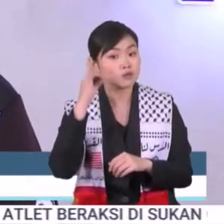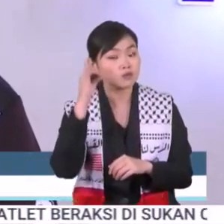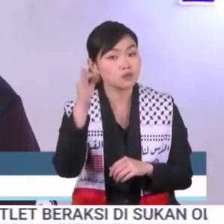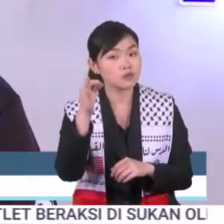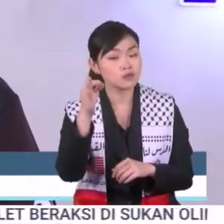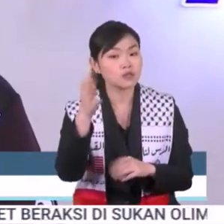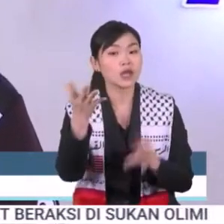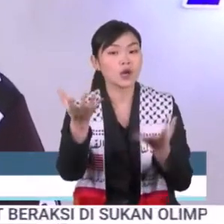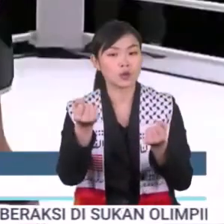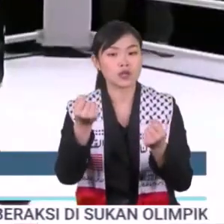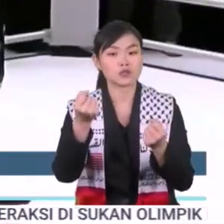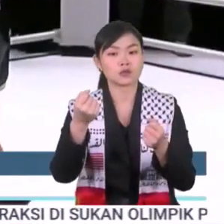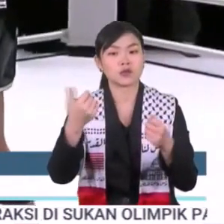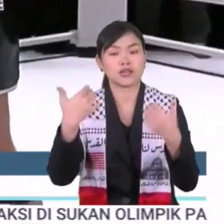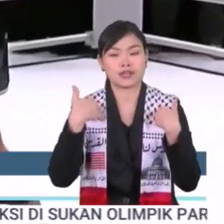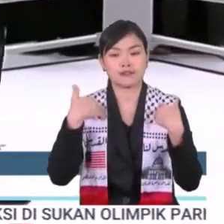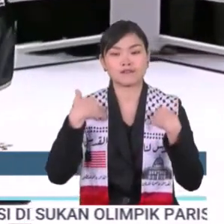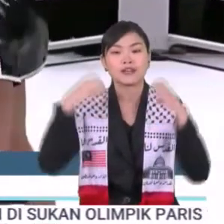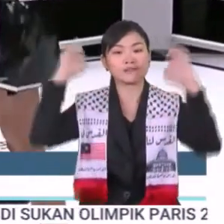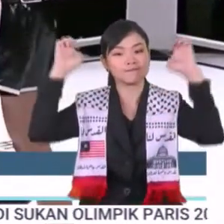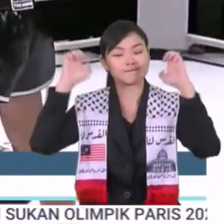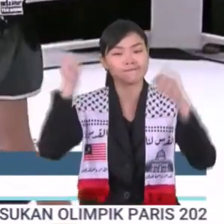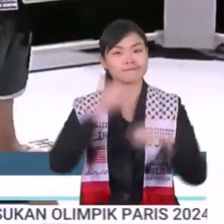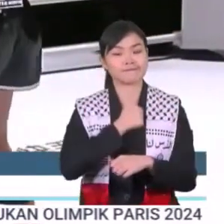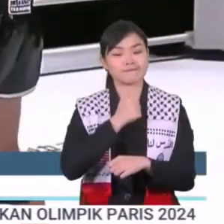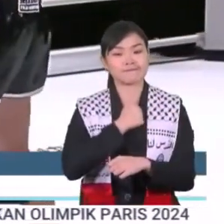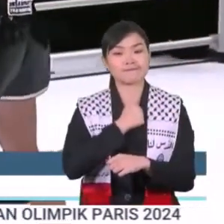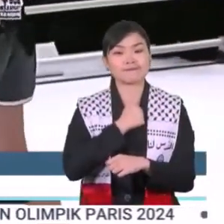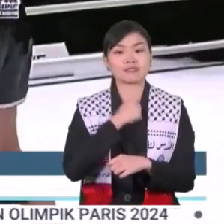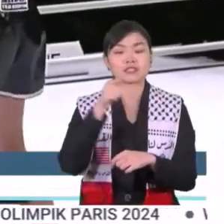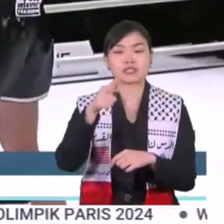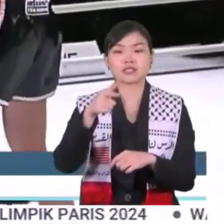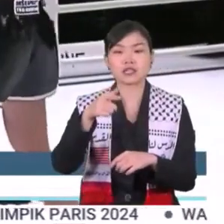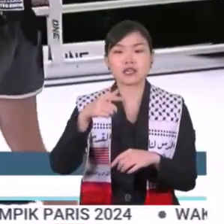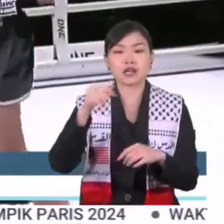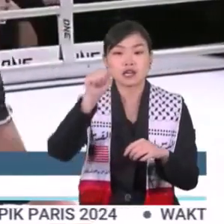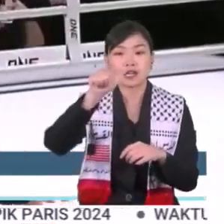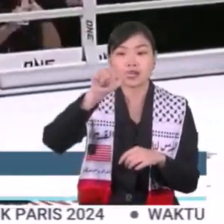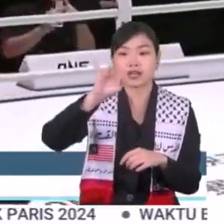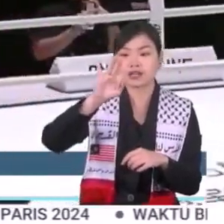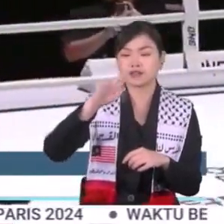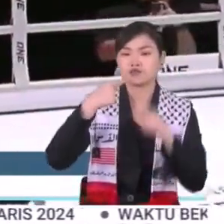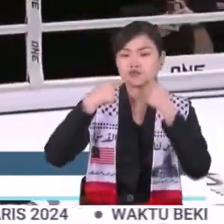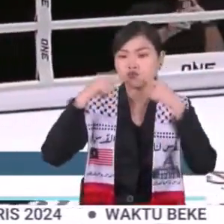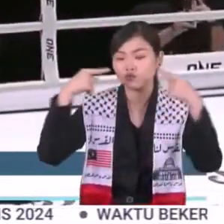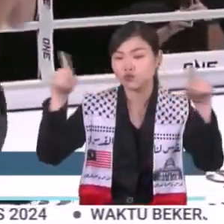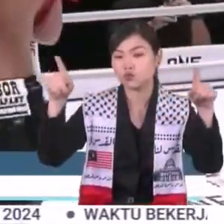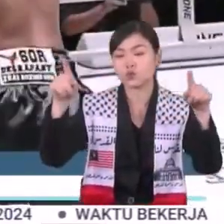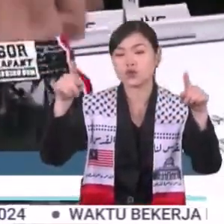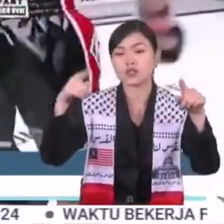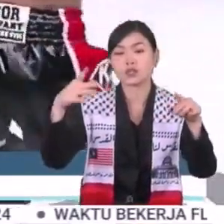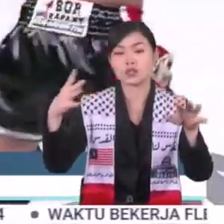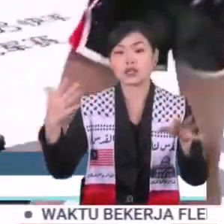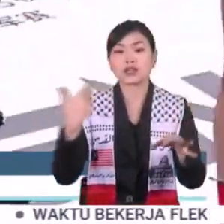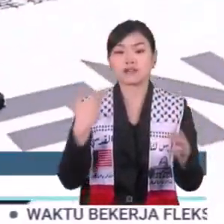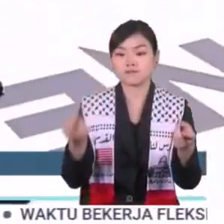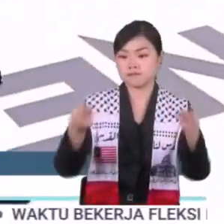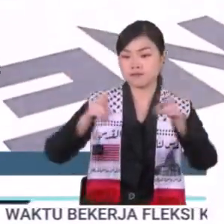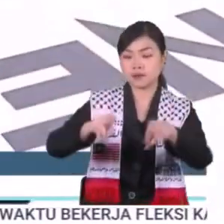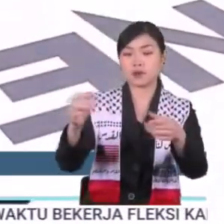seikap lagi alih nak buka gym kat k nama Nor Iman Alif menjadi bualan ramai selepas meraih kontrak bersama one Championship